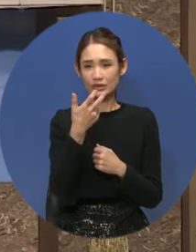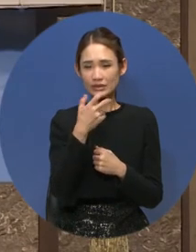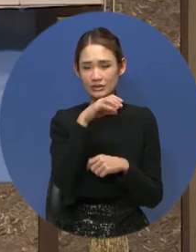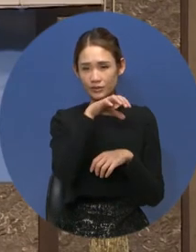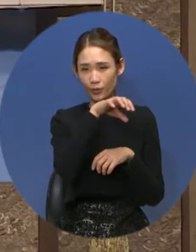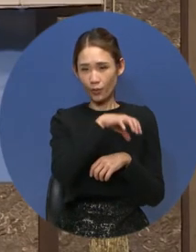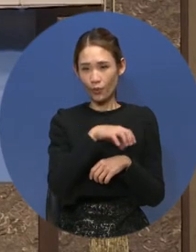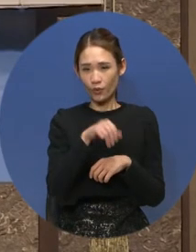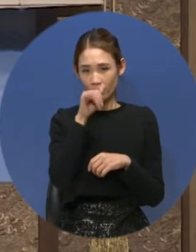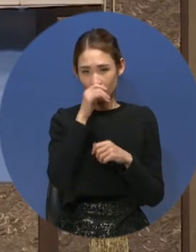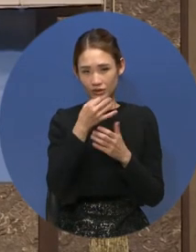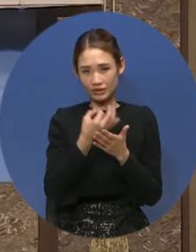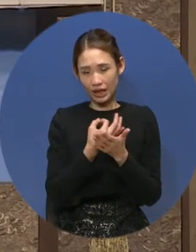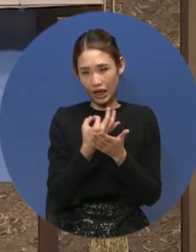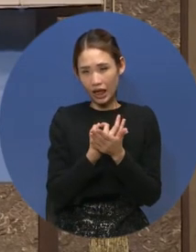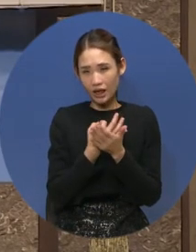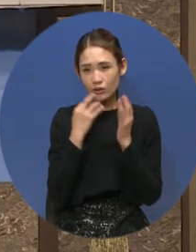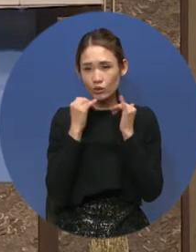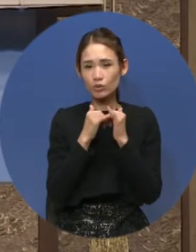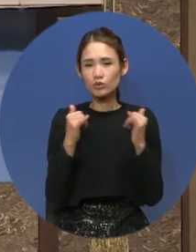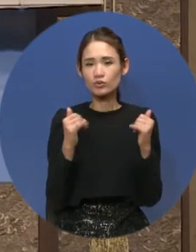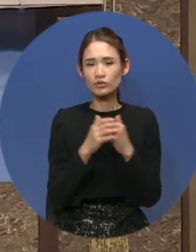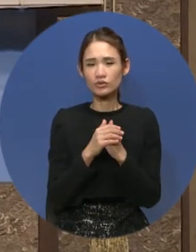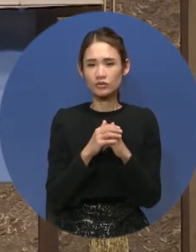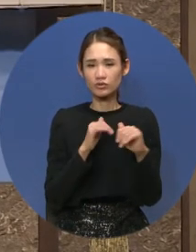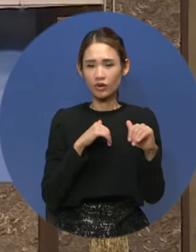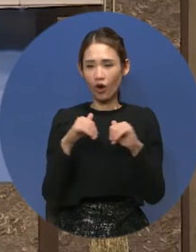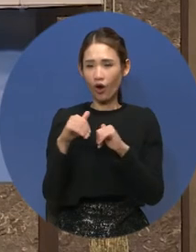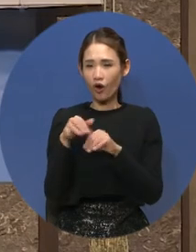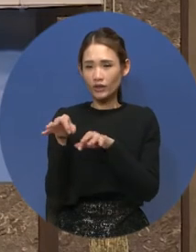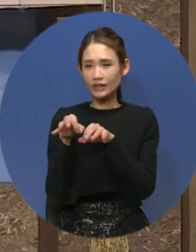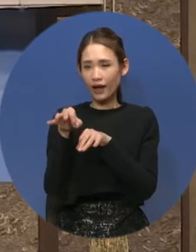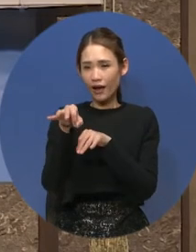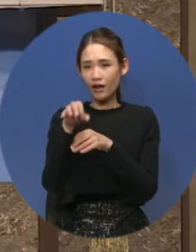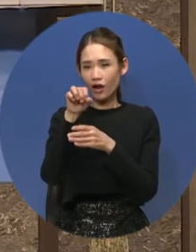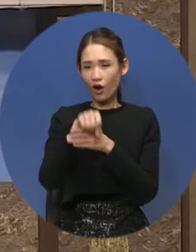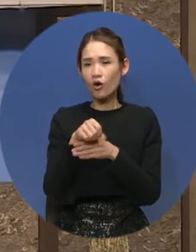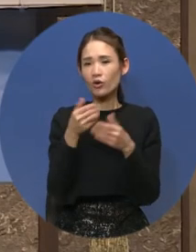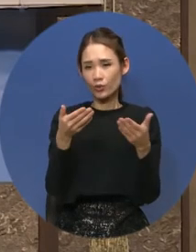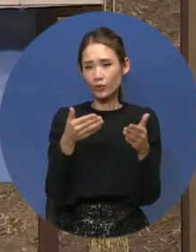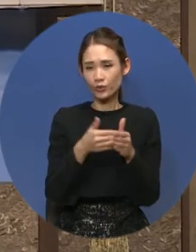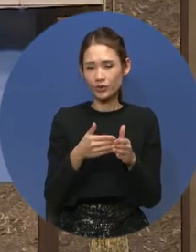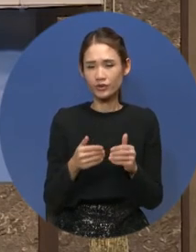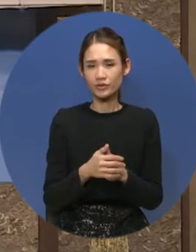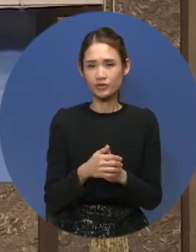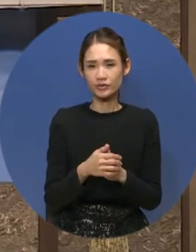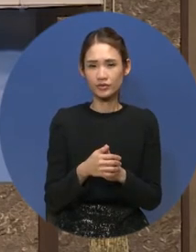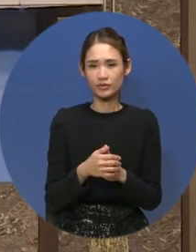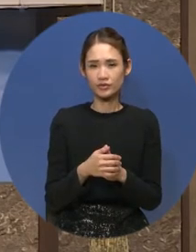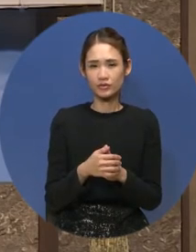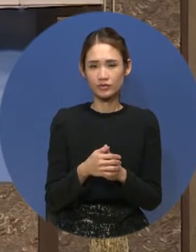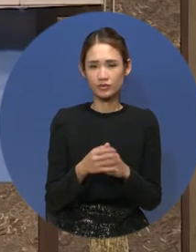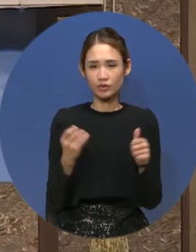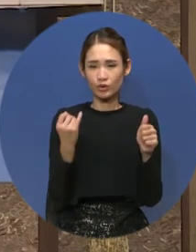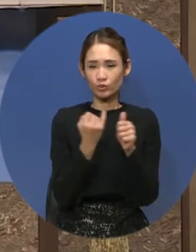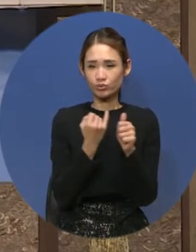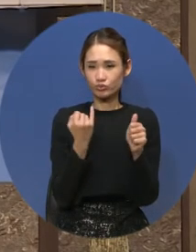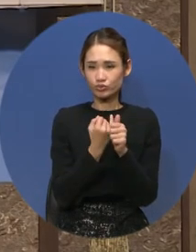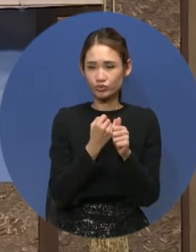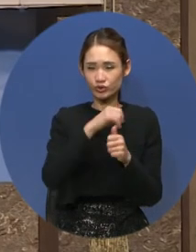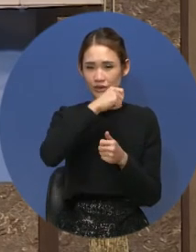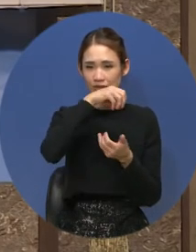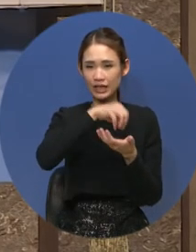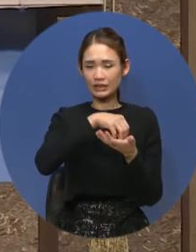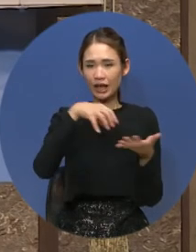네. 생계형 노점분들한테 거리가게를 우리가 허용을 했습니다. 예. 부부재산 합계 3억